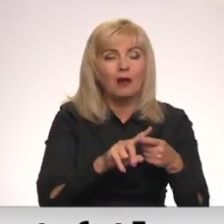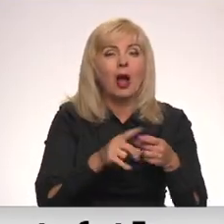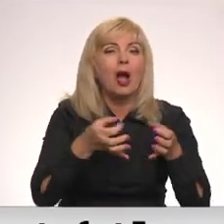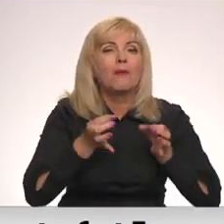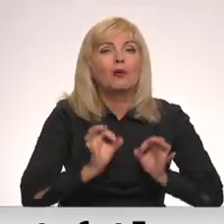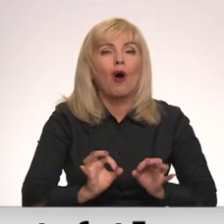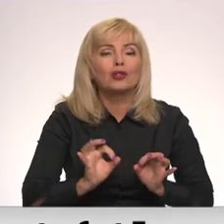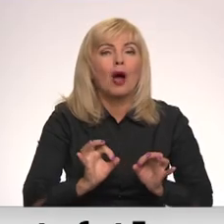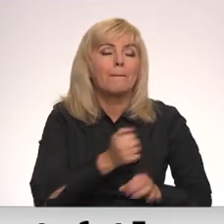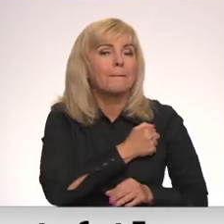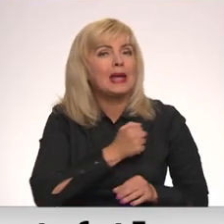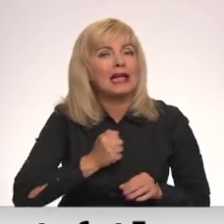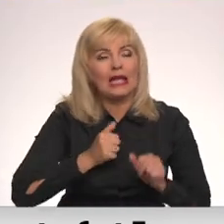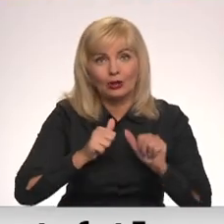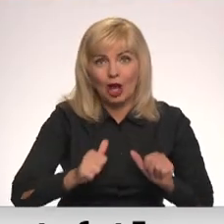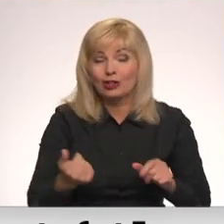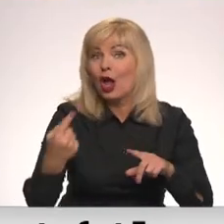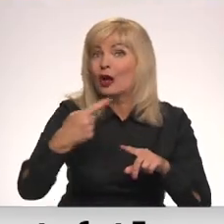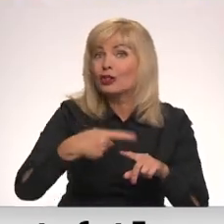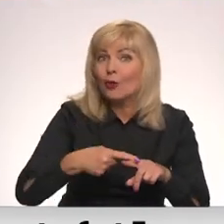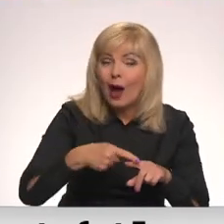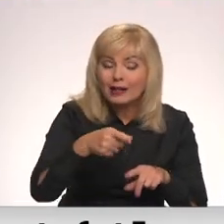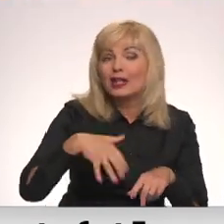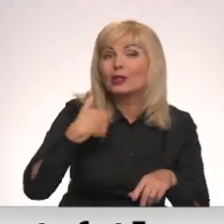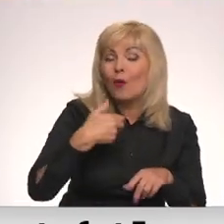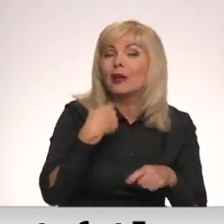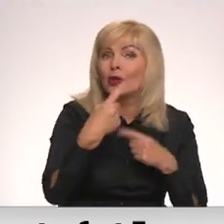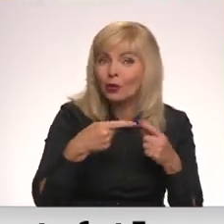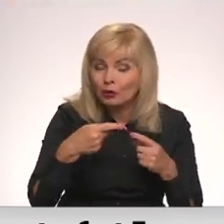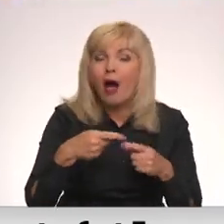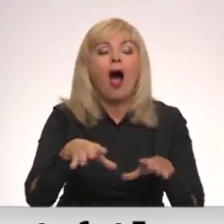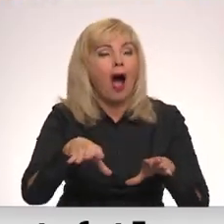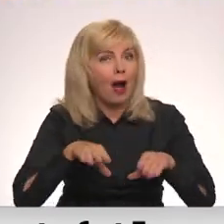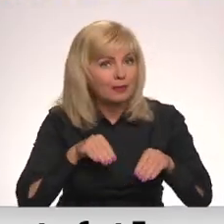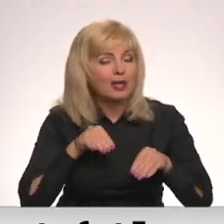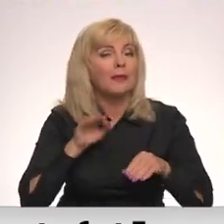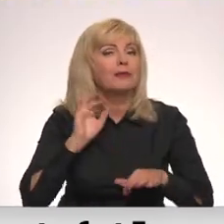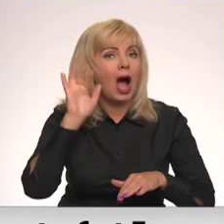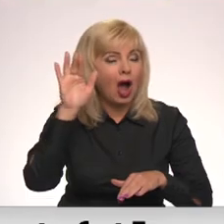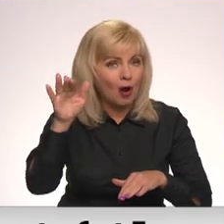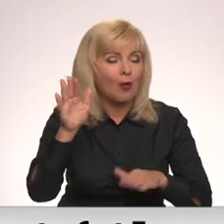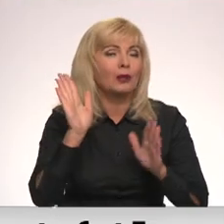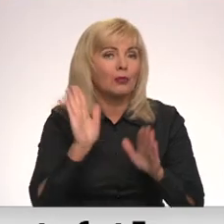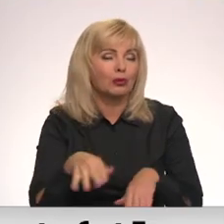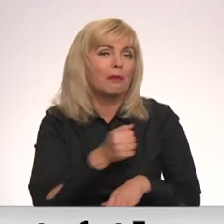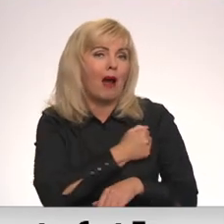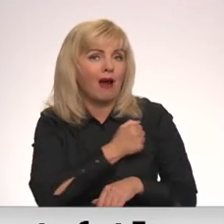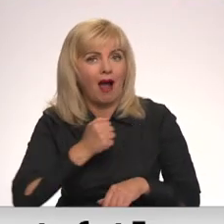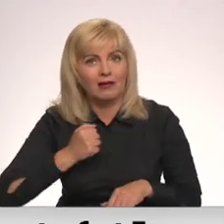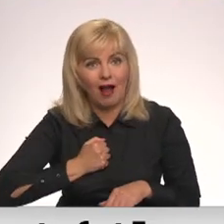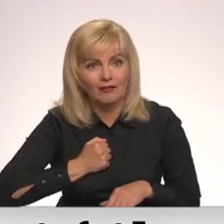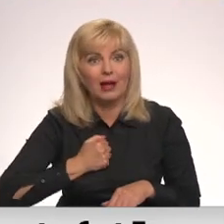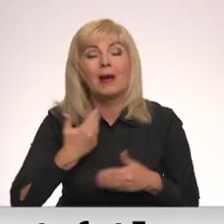militāro dienestu. Arī šoreiz vairāk uzrunātie skolēni ir apņēmības pilni nākotnē kļūt par dzimtenes sargiem.